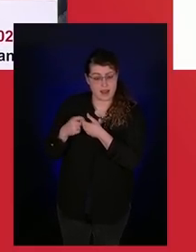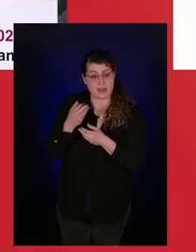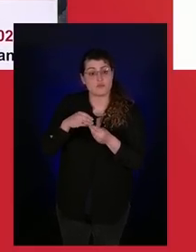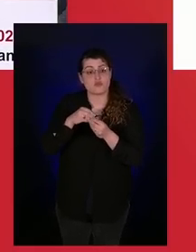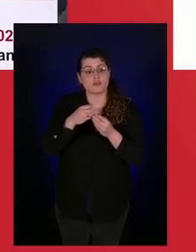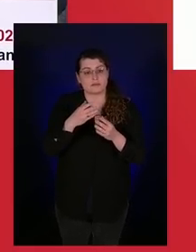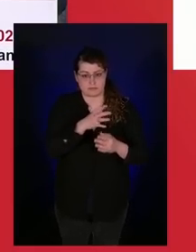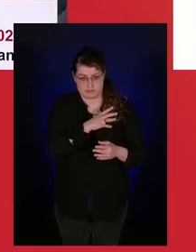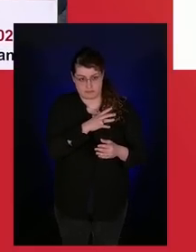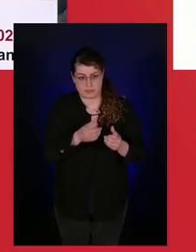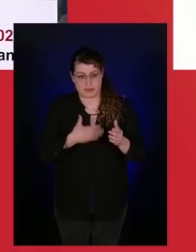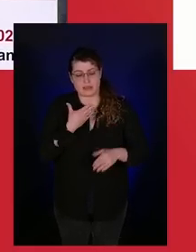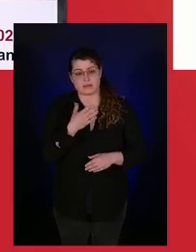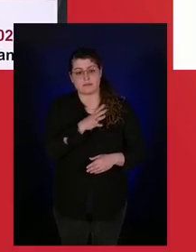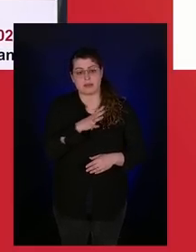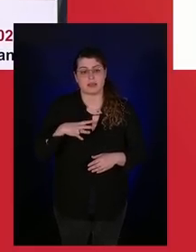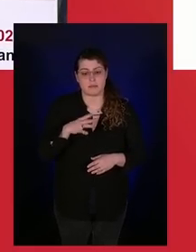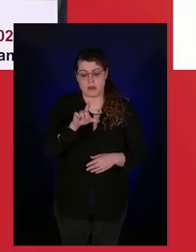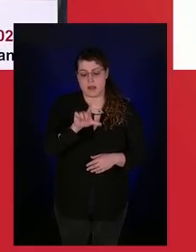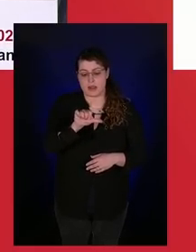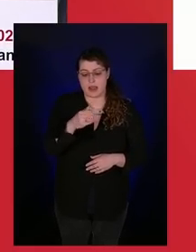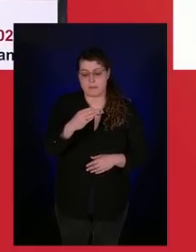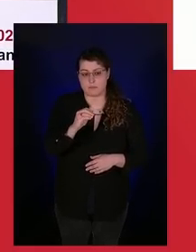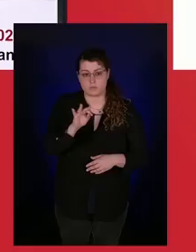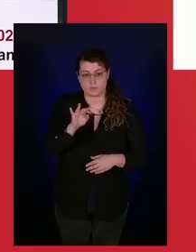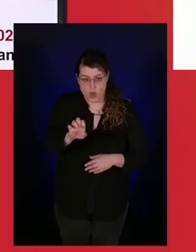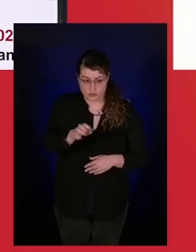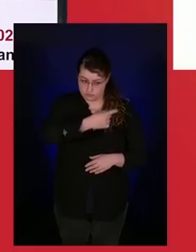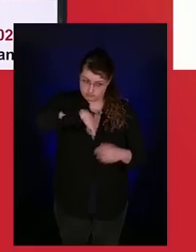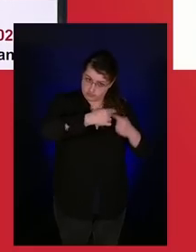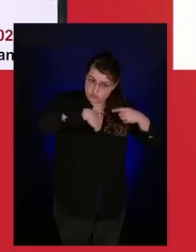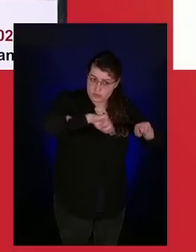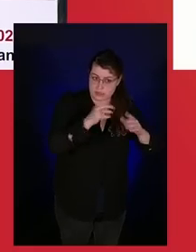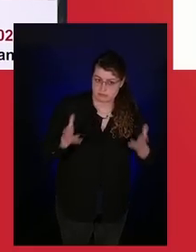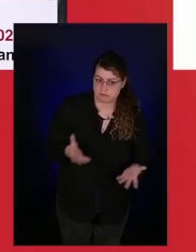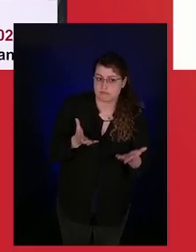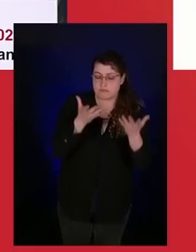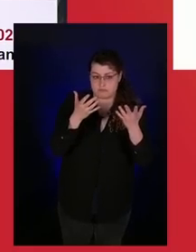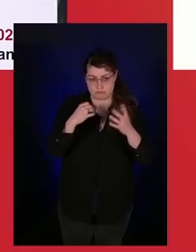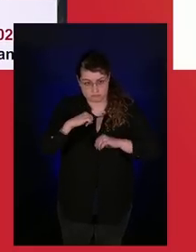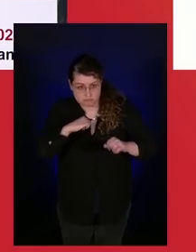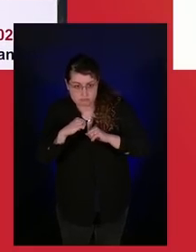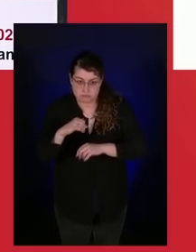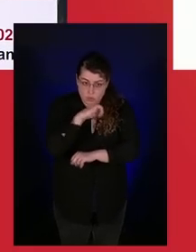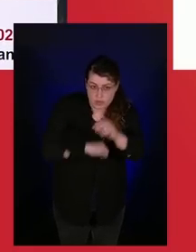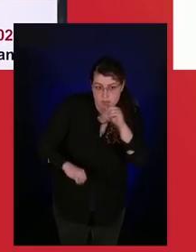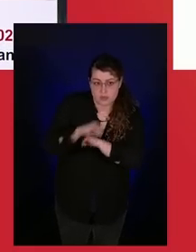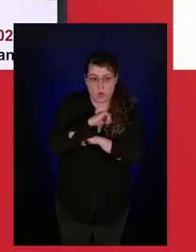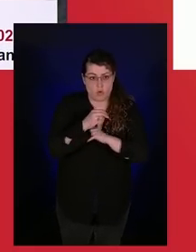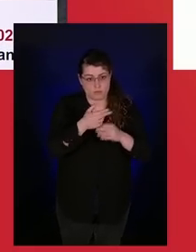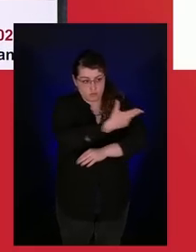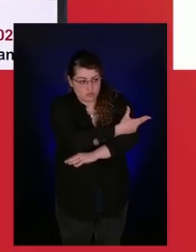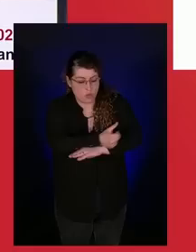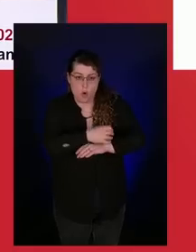Valérie Lamotte, le comité n'a eu de cesse de soutenir l'activité et l'organisation du bureau